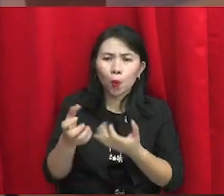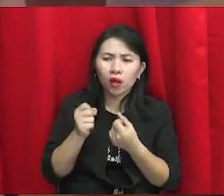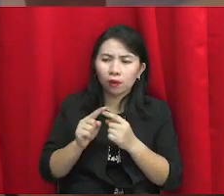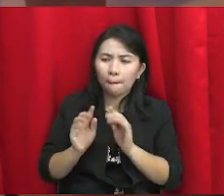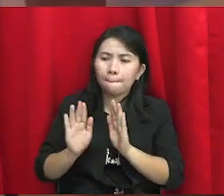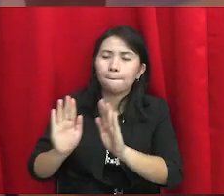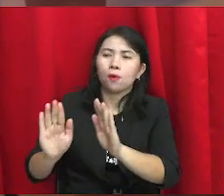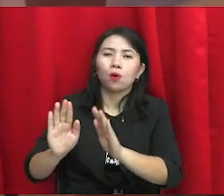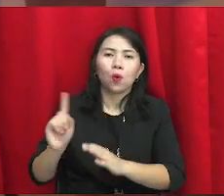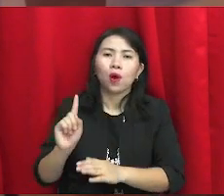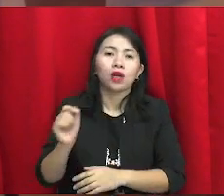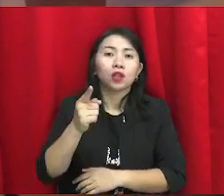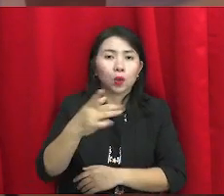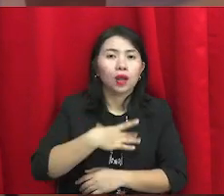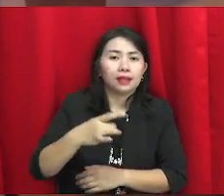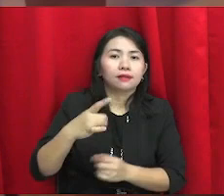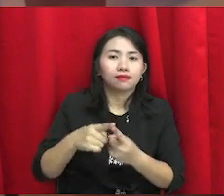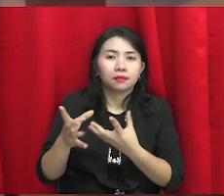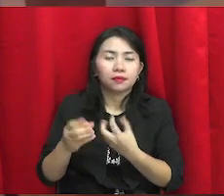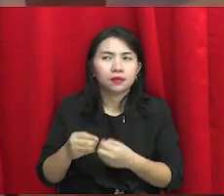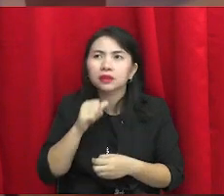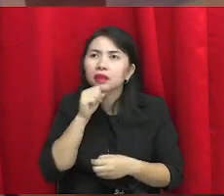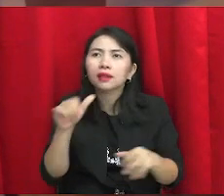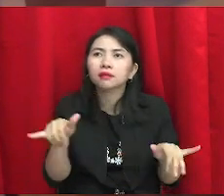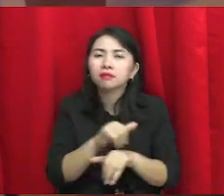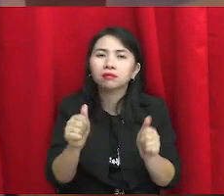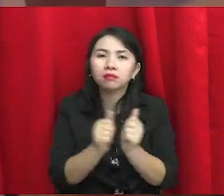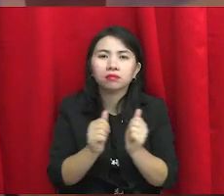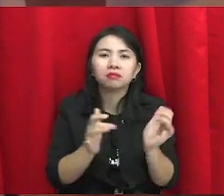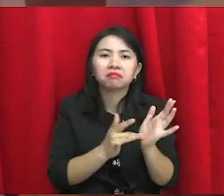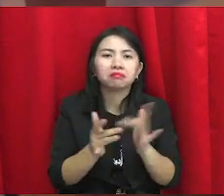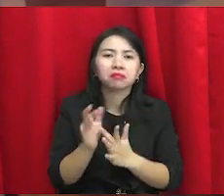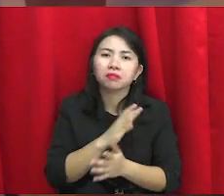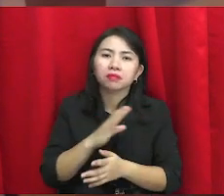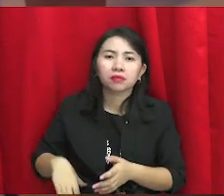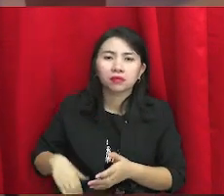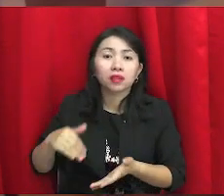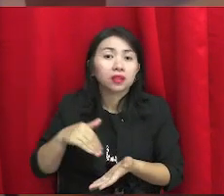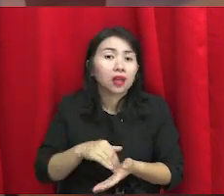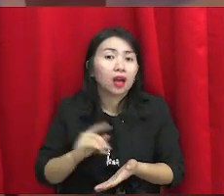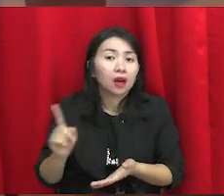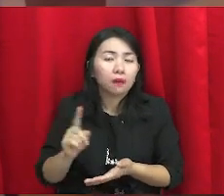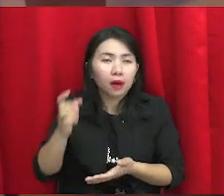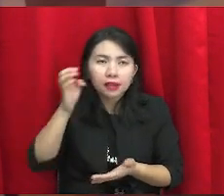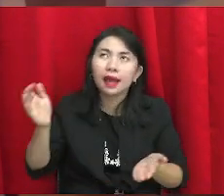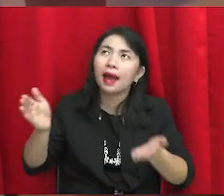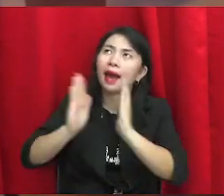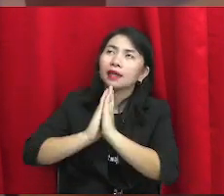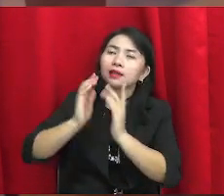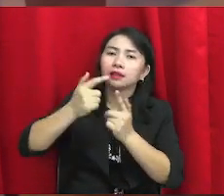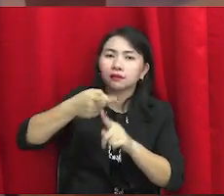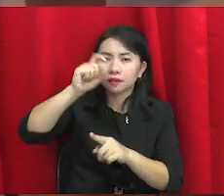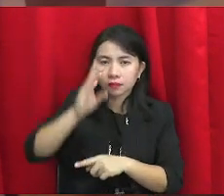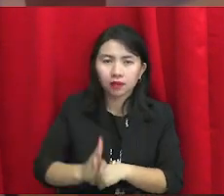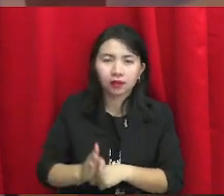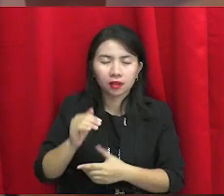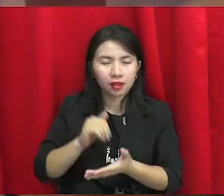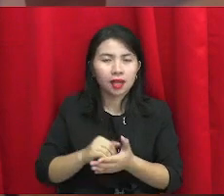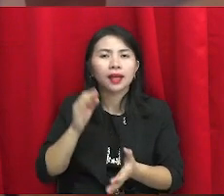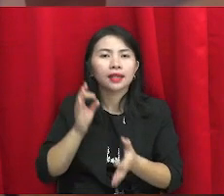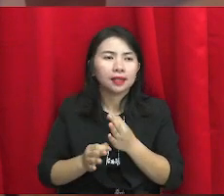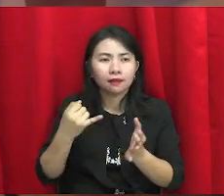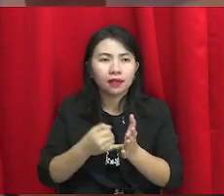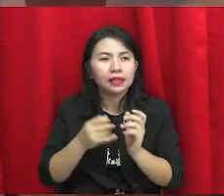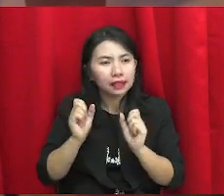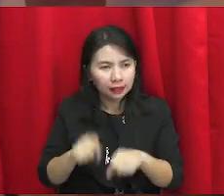see? Hindi ka tulad sa Panginoon Jesucristo. Ano yung sa Panginoon Jesucristo? Ang pinapakiusap niya sa Diyos, na kung pwedeng